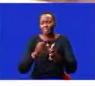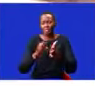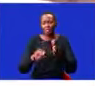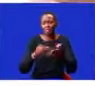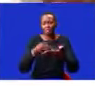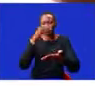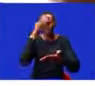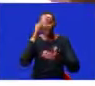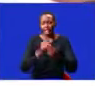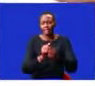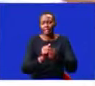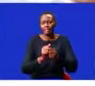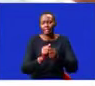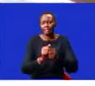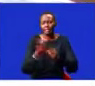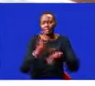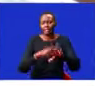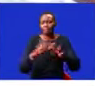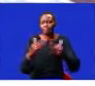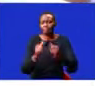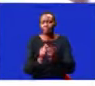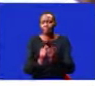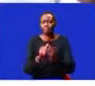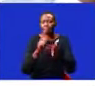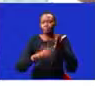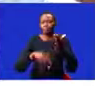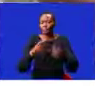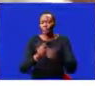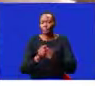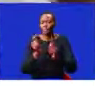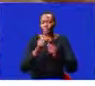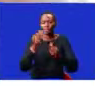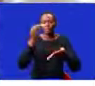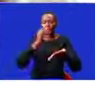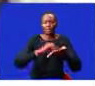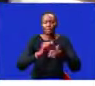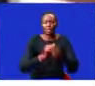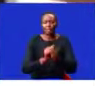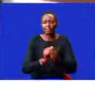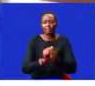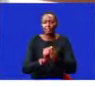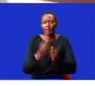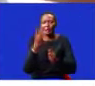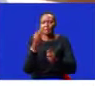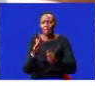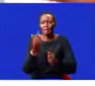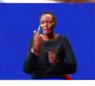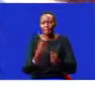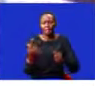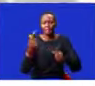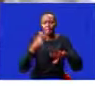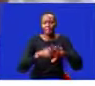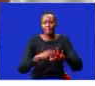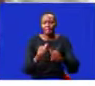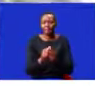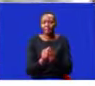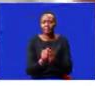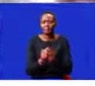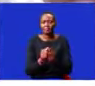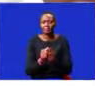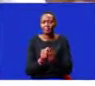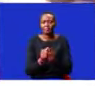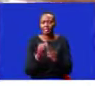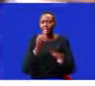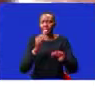iko ya Mr. Kiema ni kuongeza fees kila wakati, kila